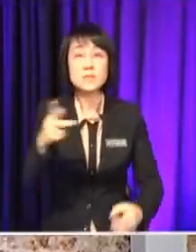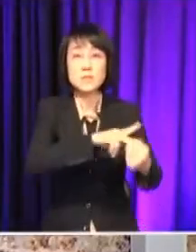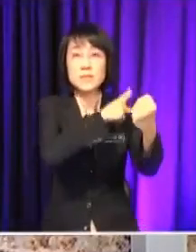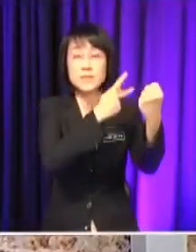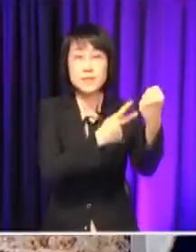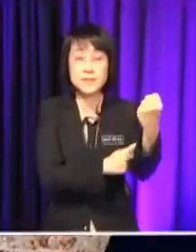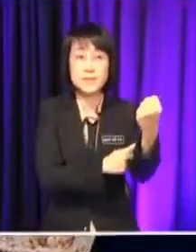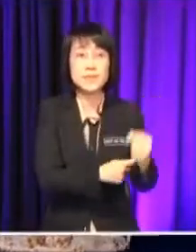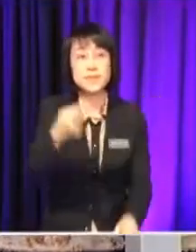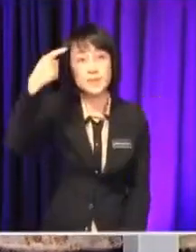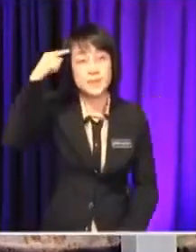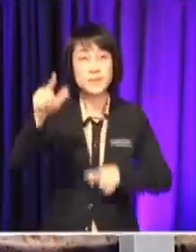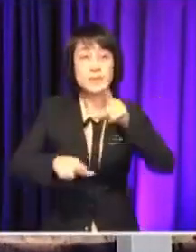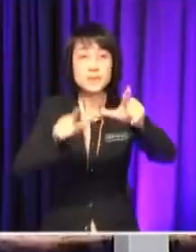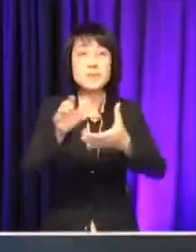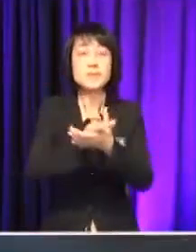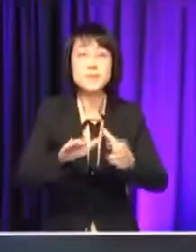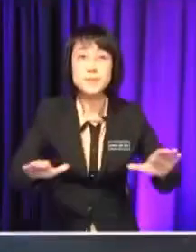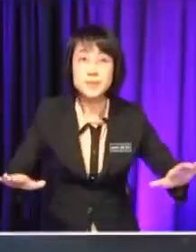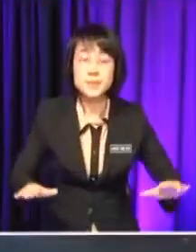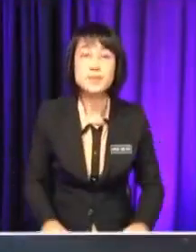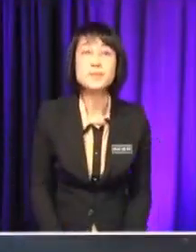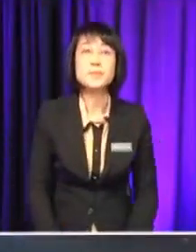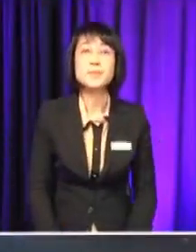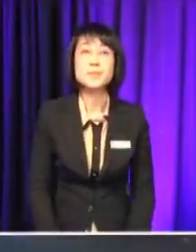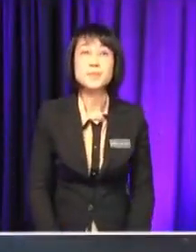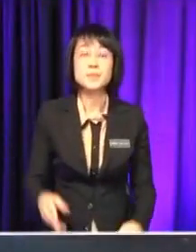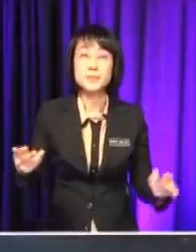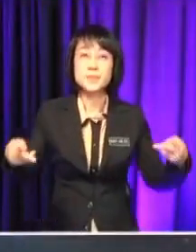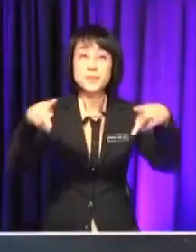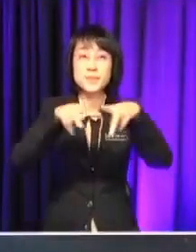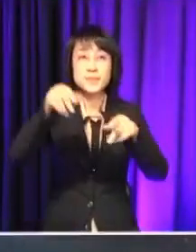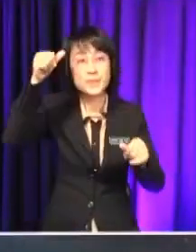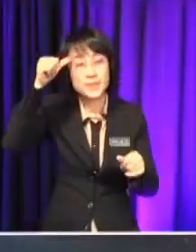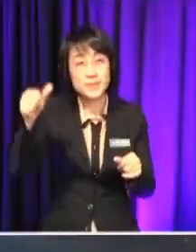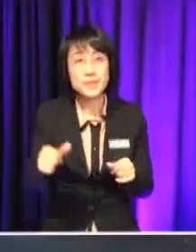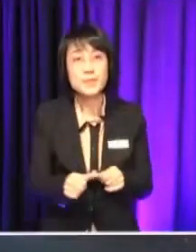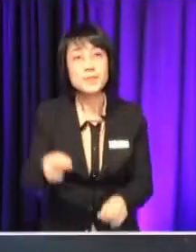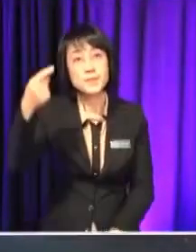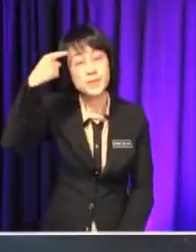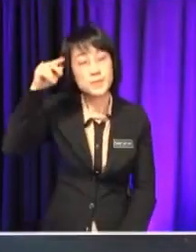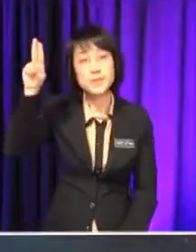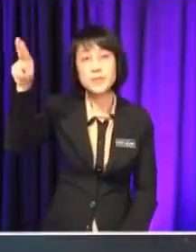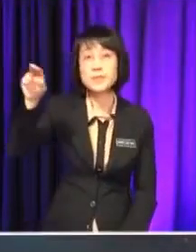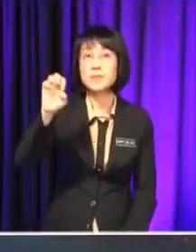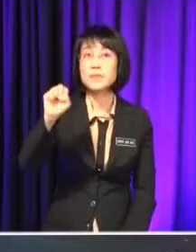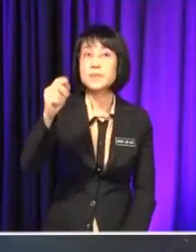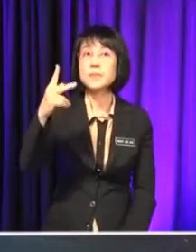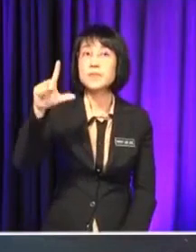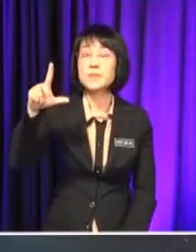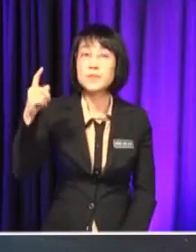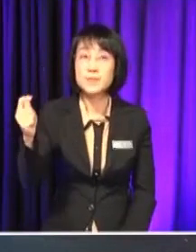untuk langkah keselamatannya yang pertama langkah keselamatan perlu diingatkan untuk memasang sqlt ini